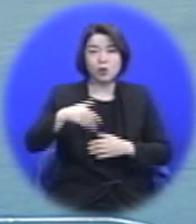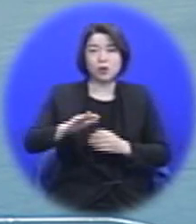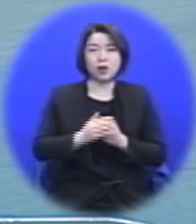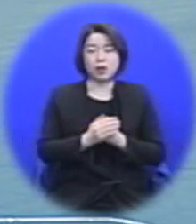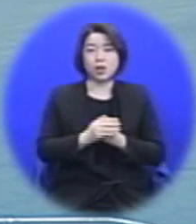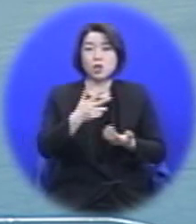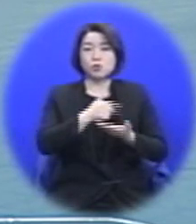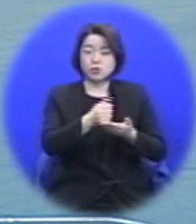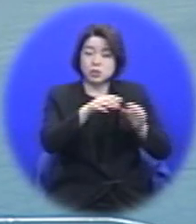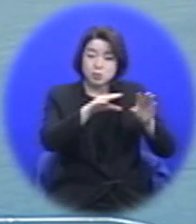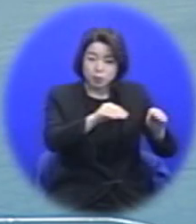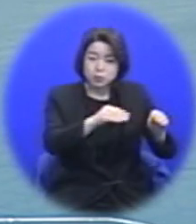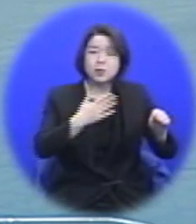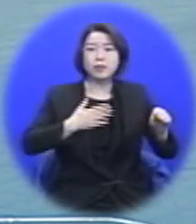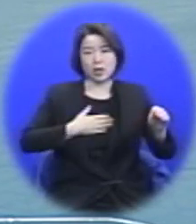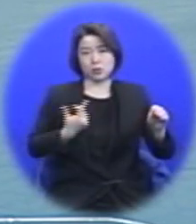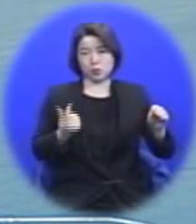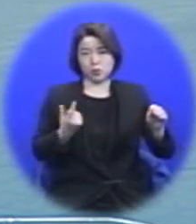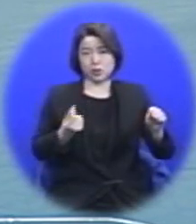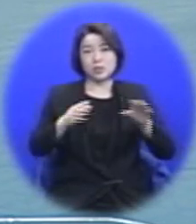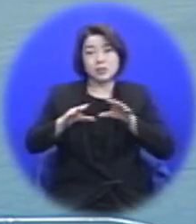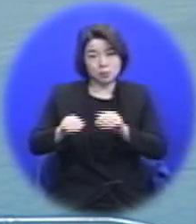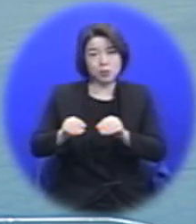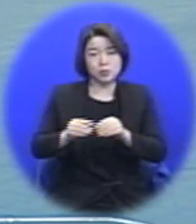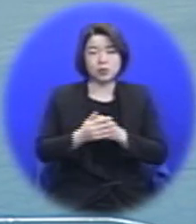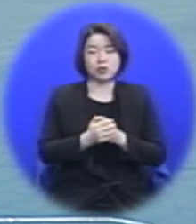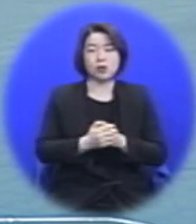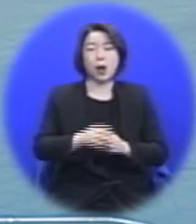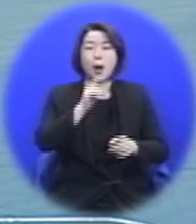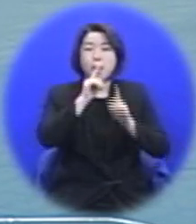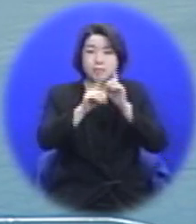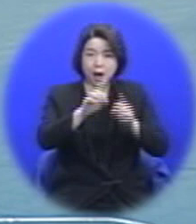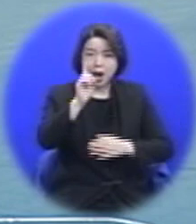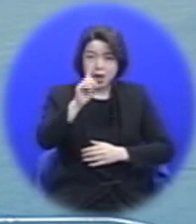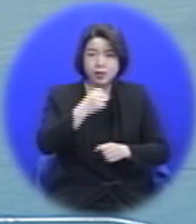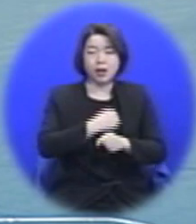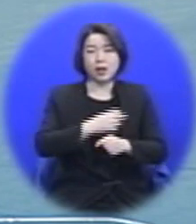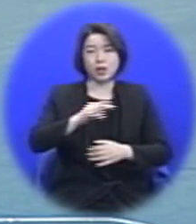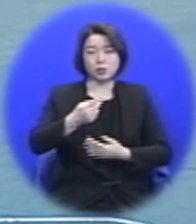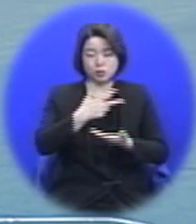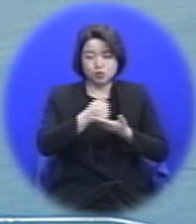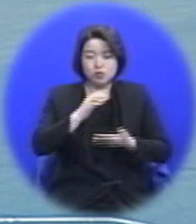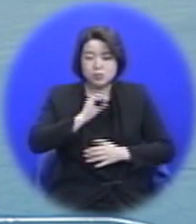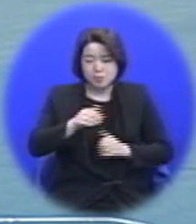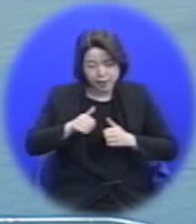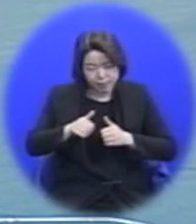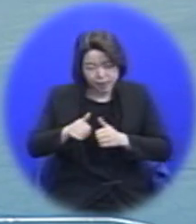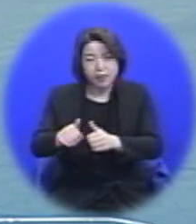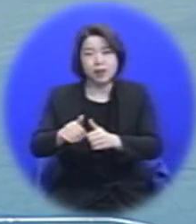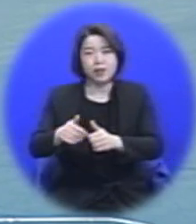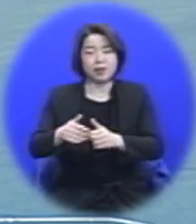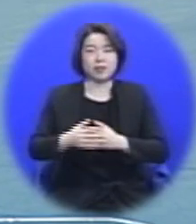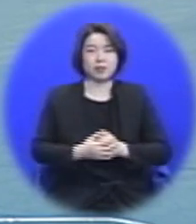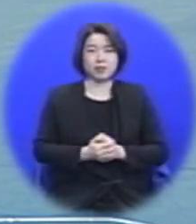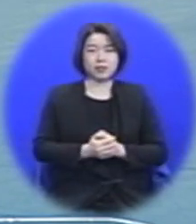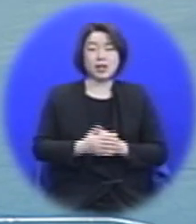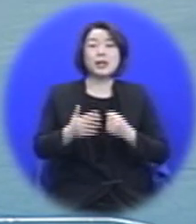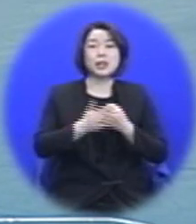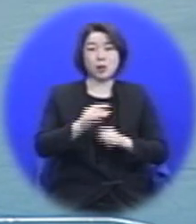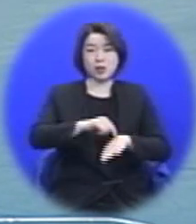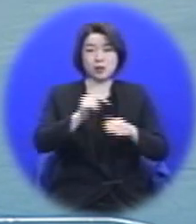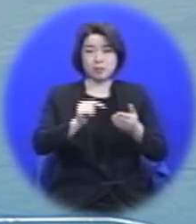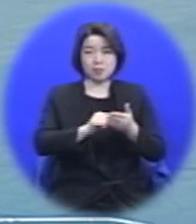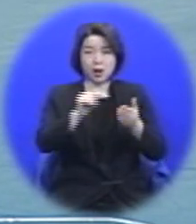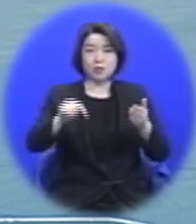멈추시면 어디서든지 멈춥니다. 말 한마디를 해도 주님만 따라가는 것입니다. 그러니